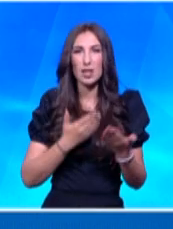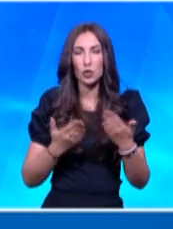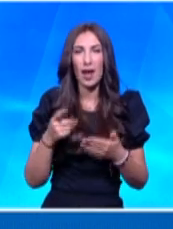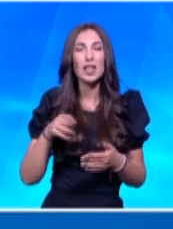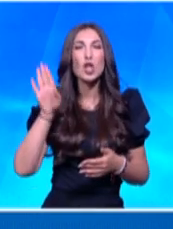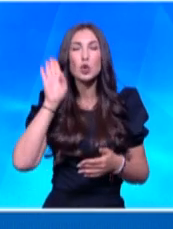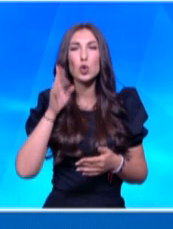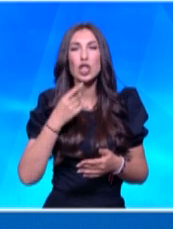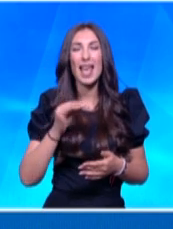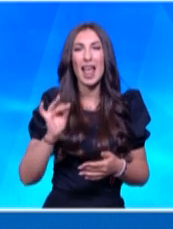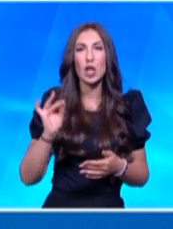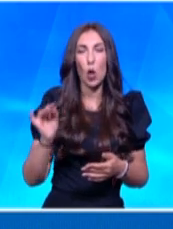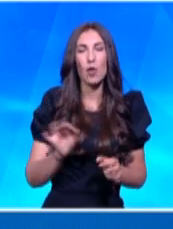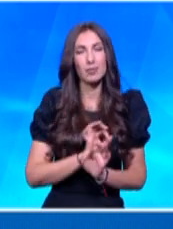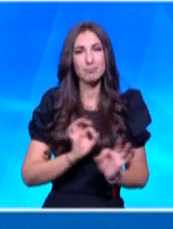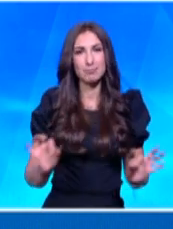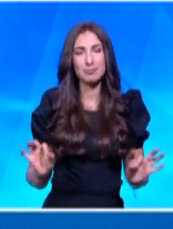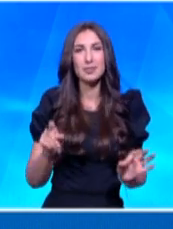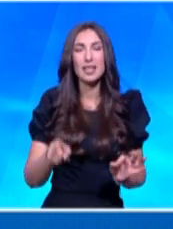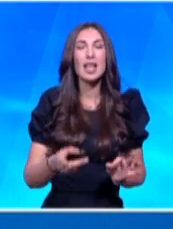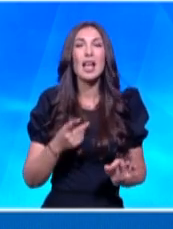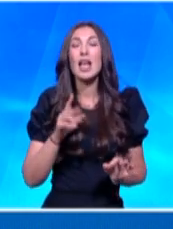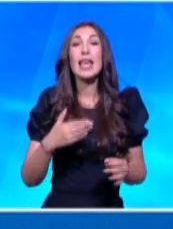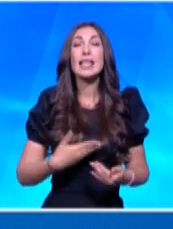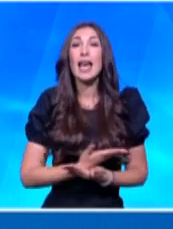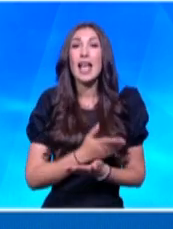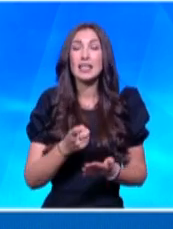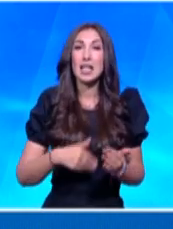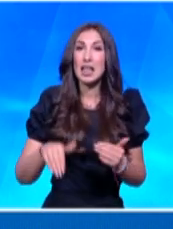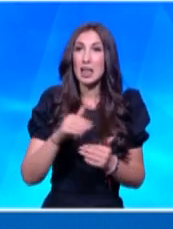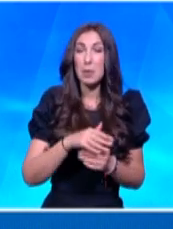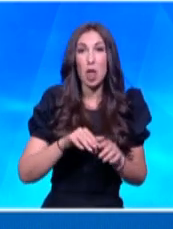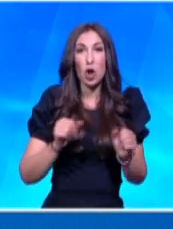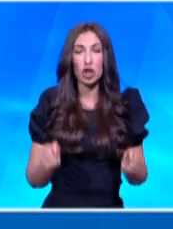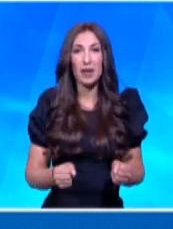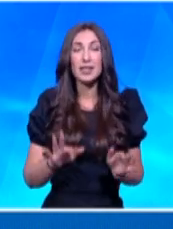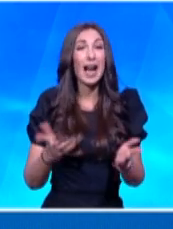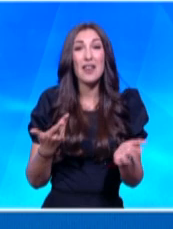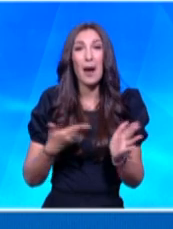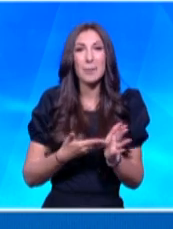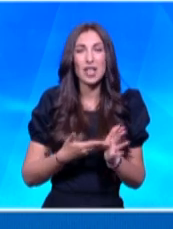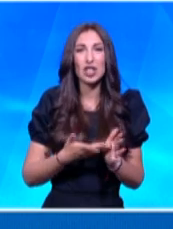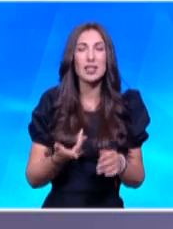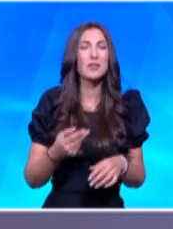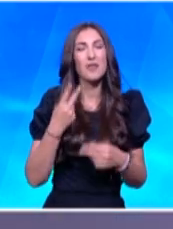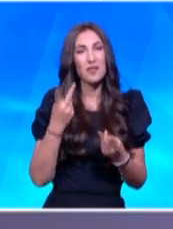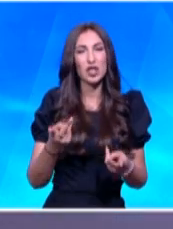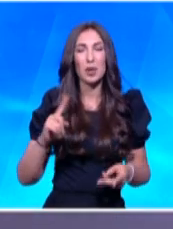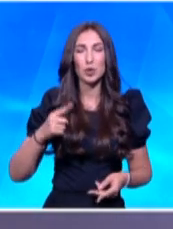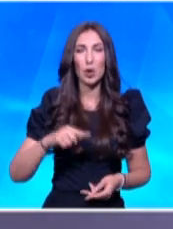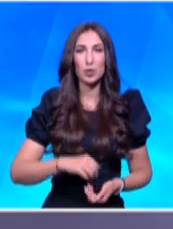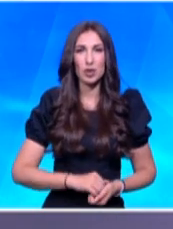на Илияна Иванова, българския кандидат за еврокомисар. Интересът надмина очакванията. Каква е причината? Десислава Минчева